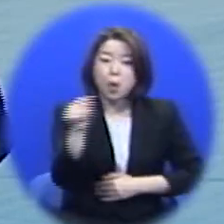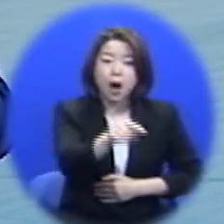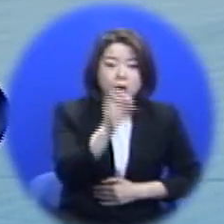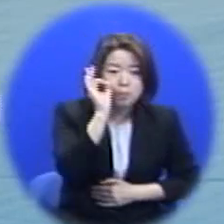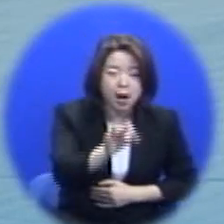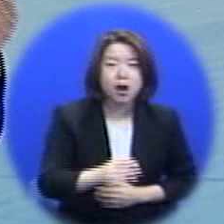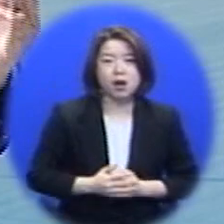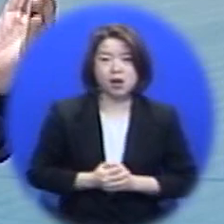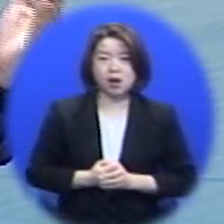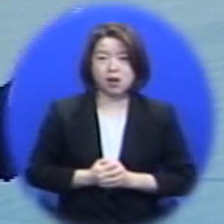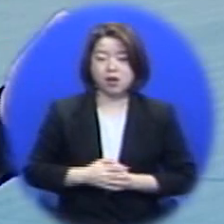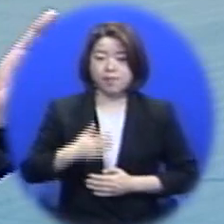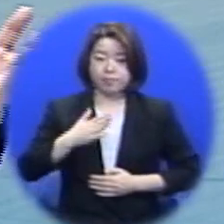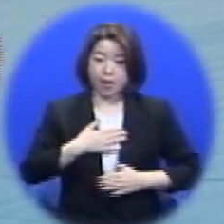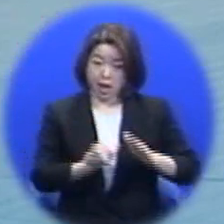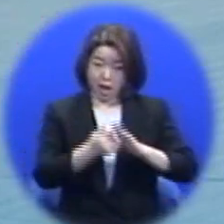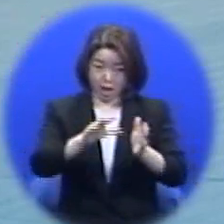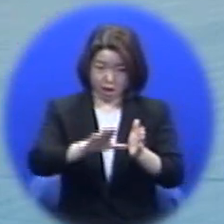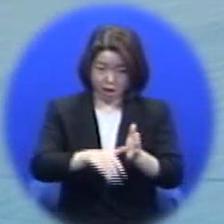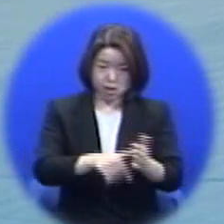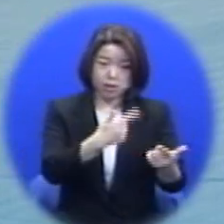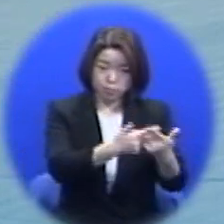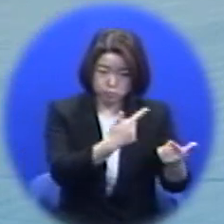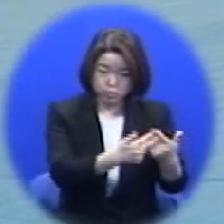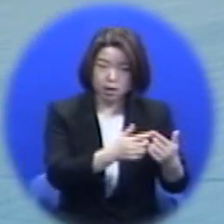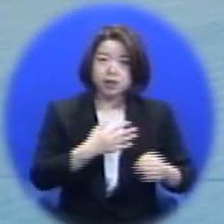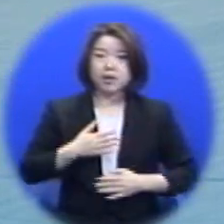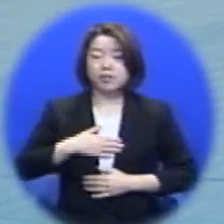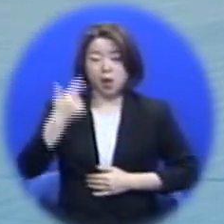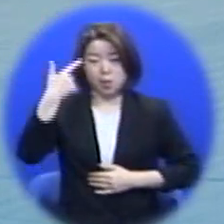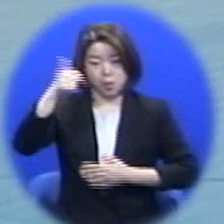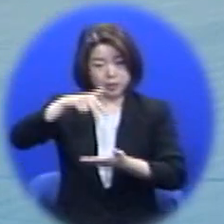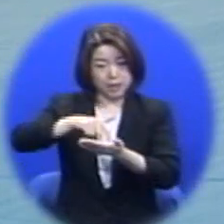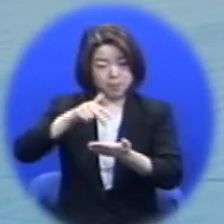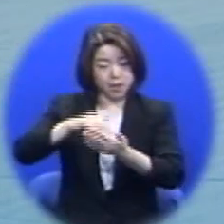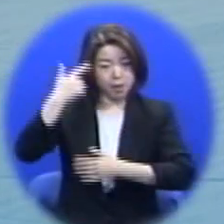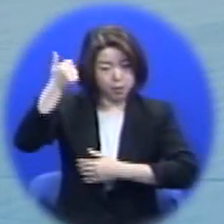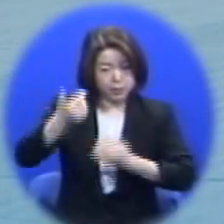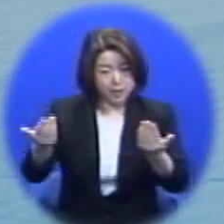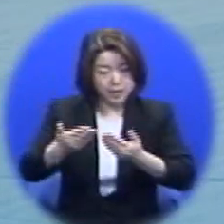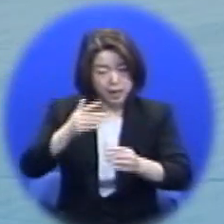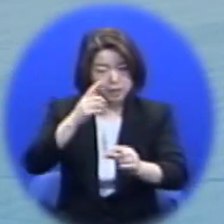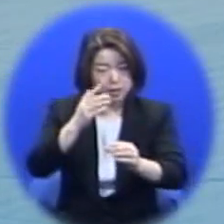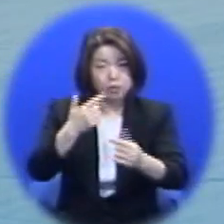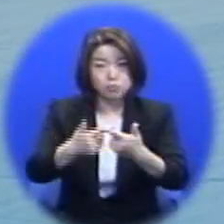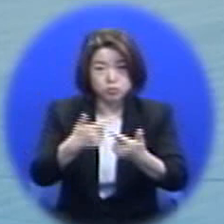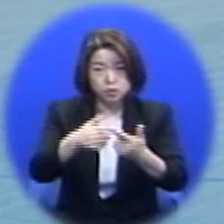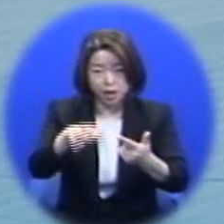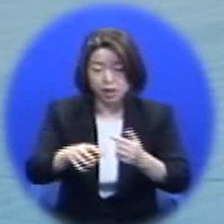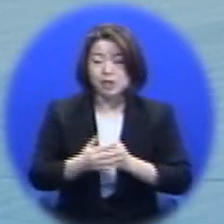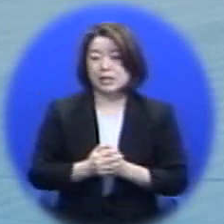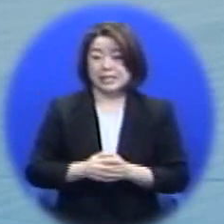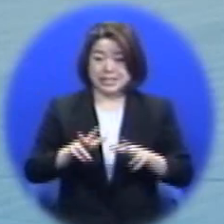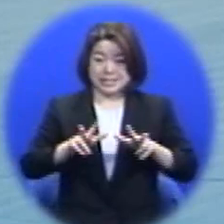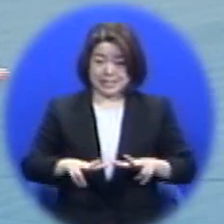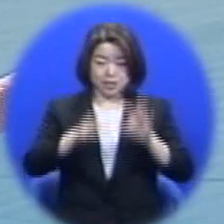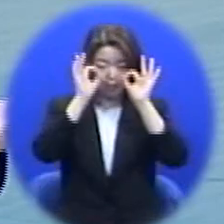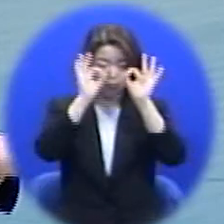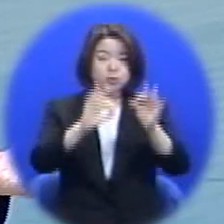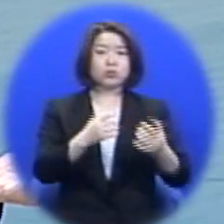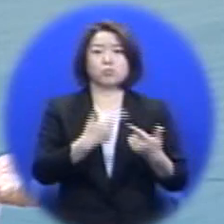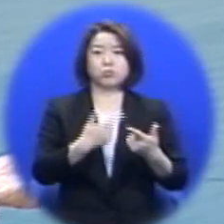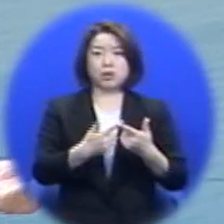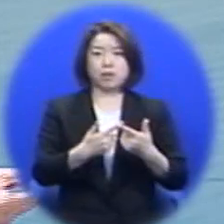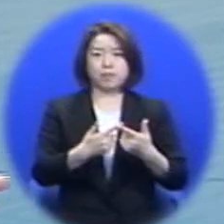저는 제가 어릴 때 부산과 제가 목사로서 목회할 때 부산과 지금 보는 부산이 너무나